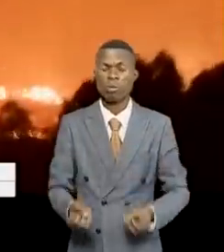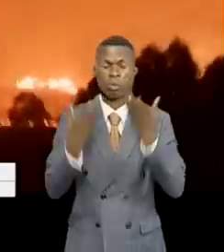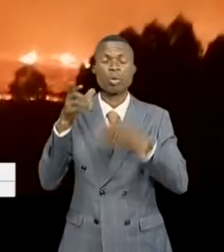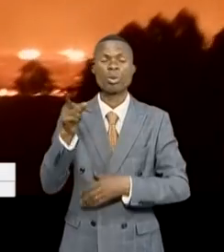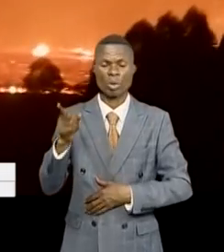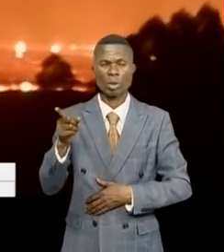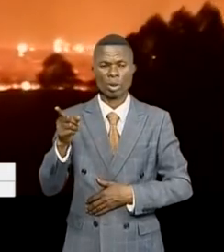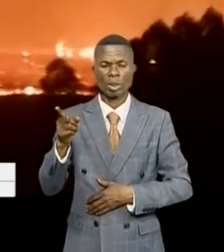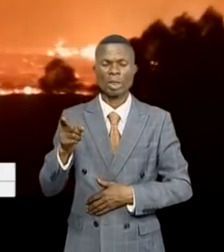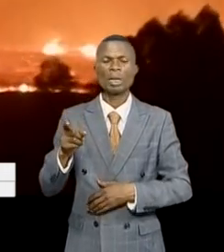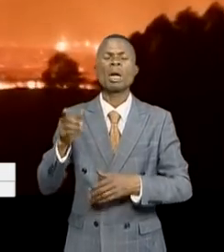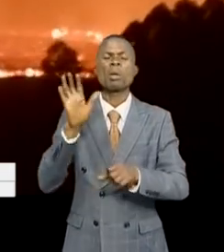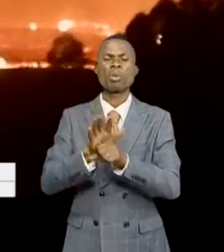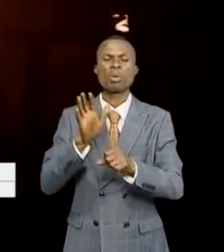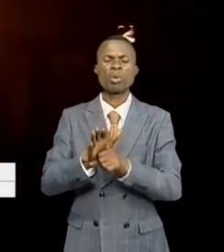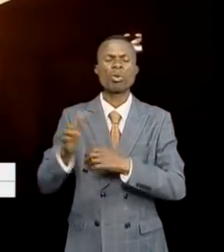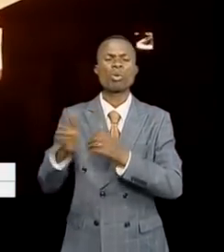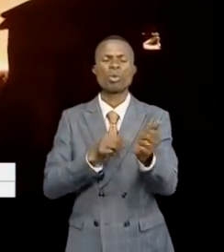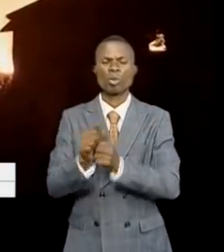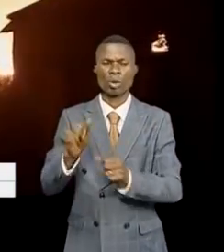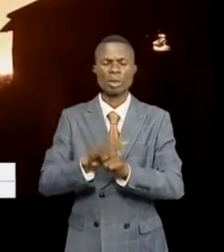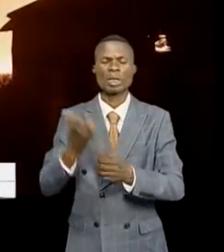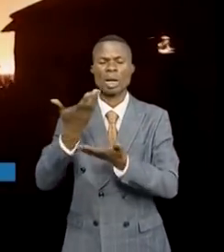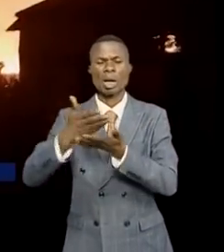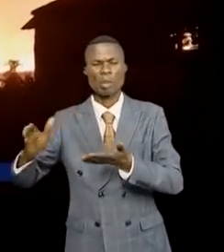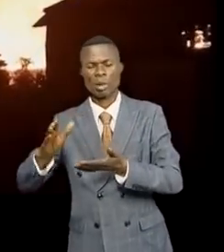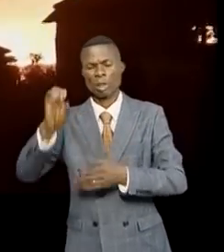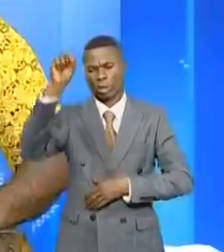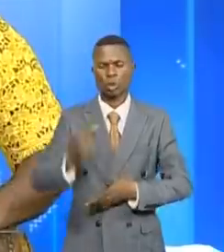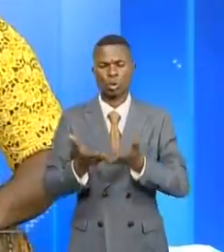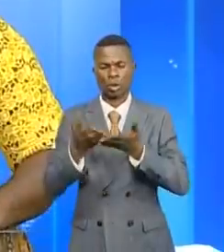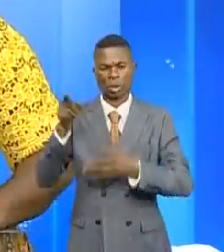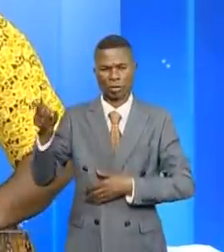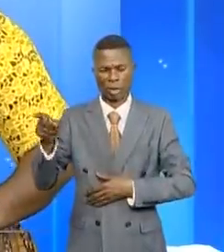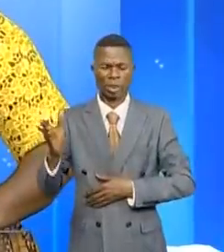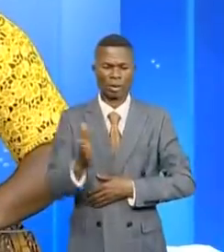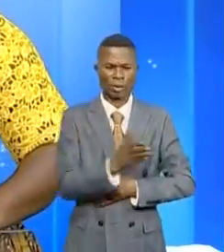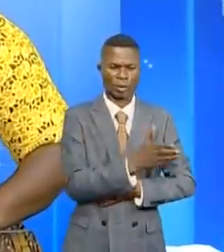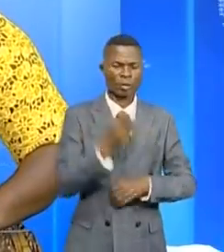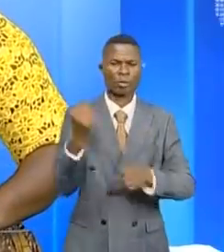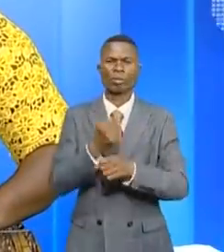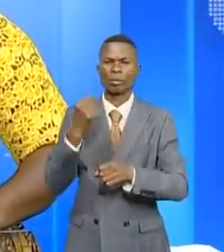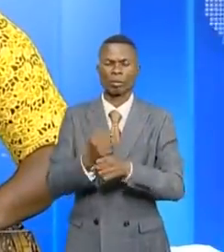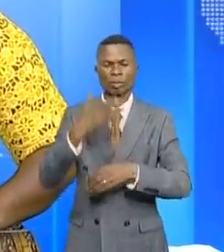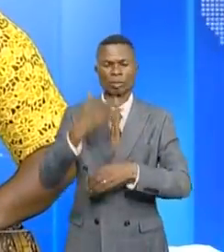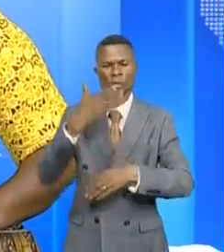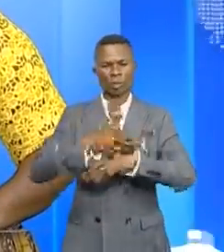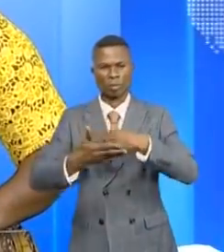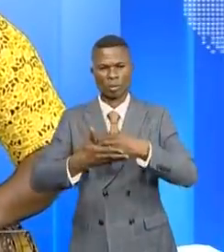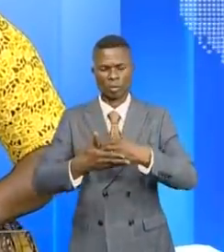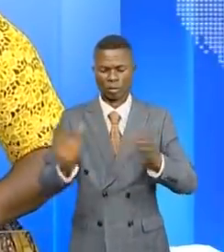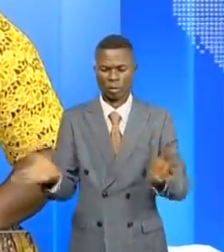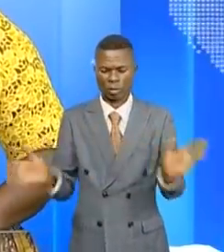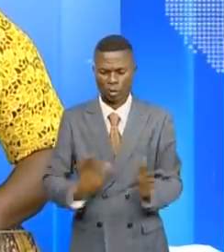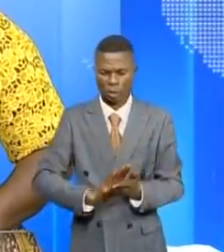Niragongo ont été largement ressenties dans cette partie du sud Kivu. Les travaux de réhabilitation